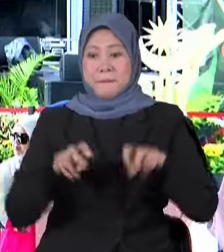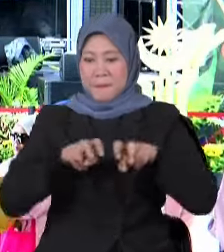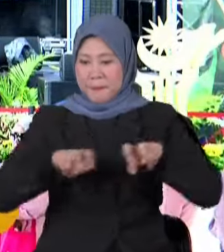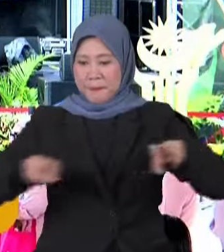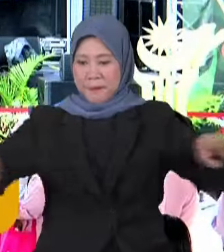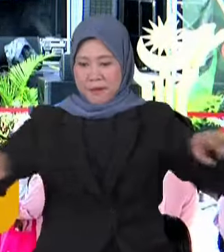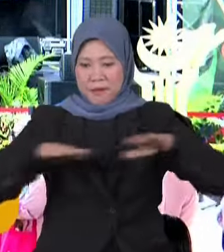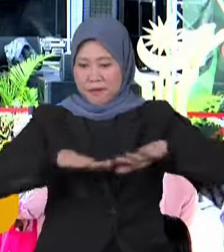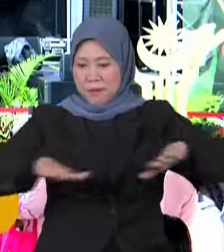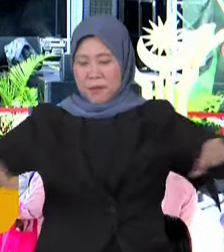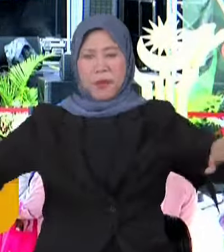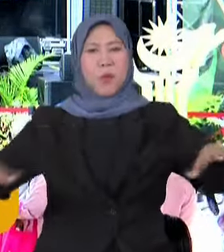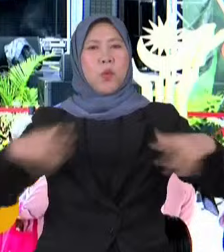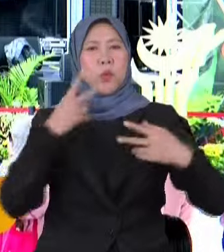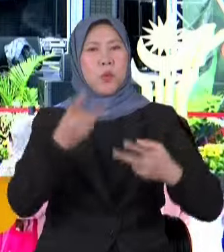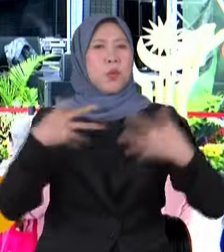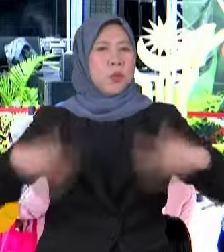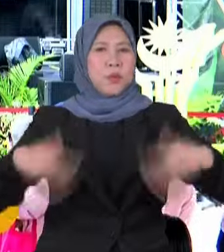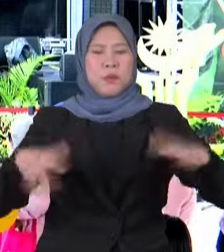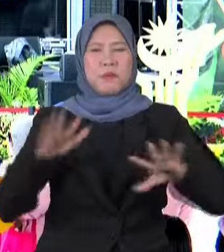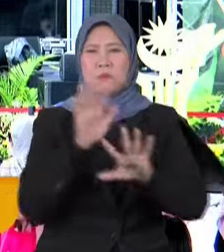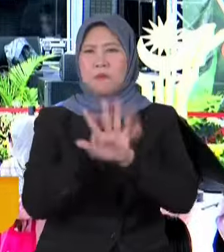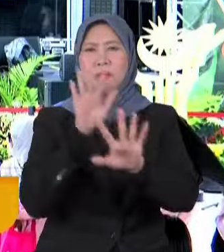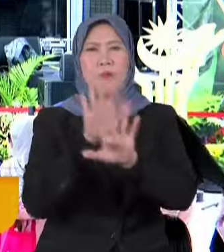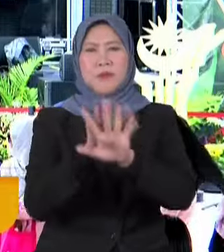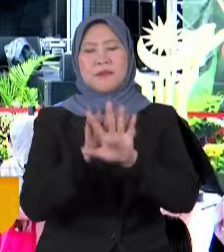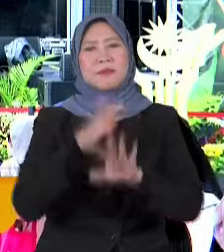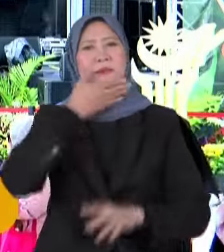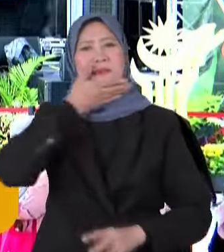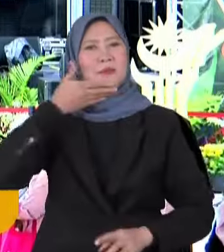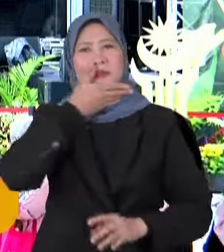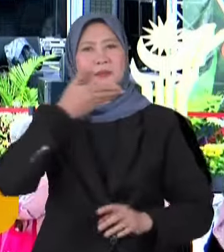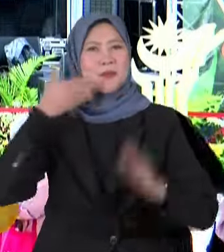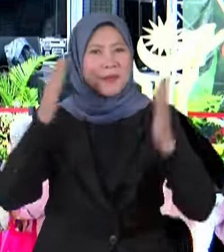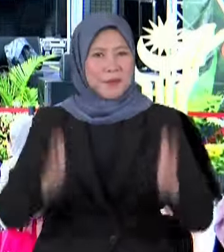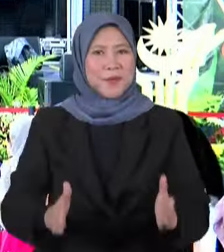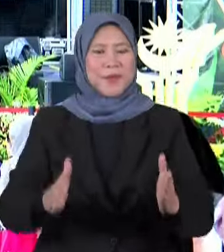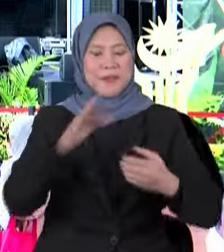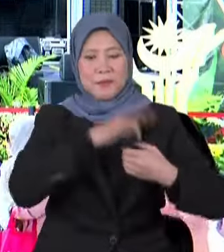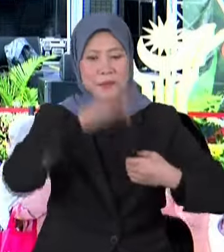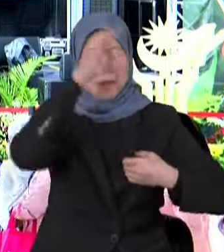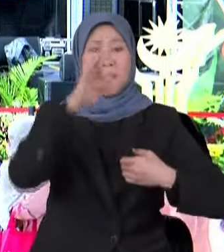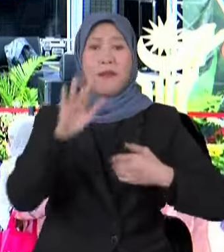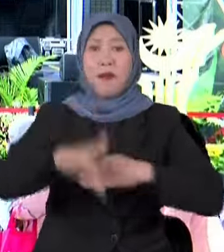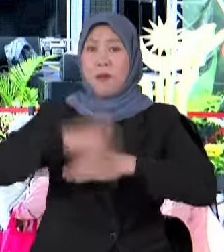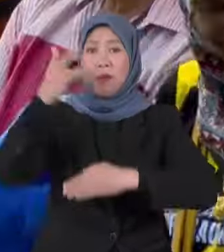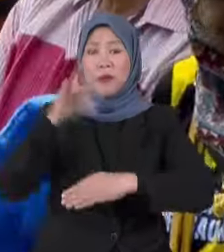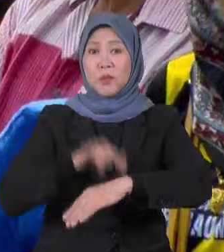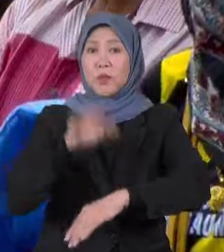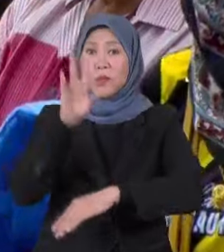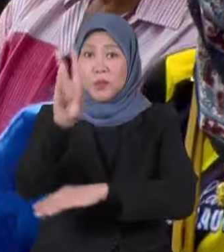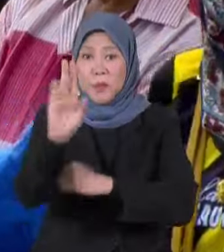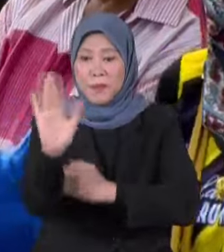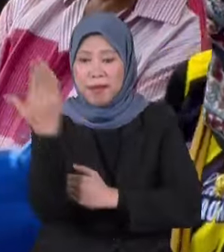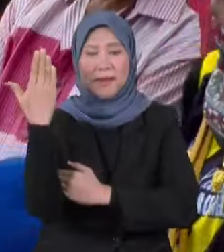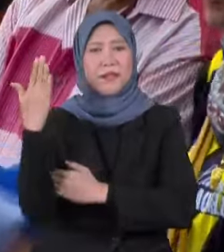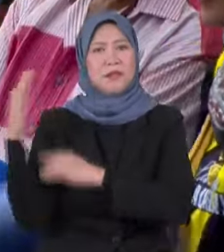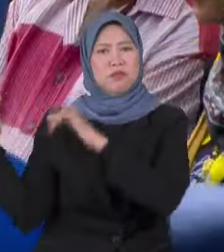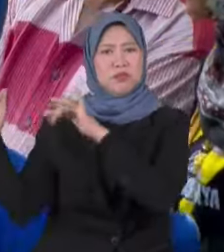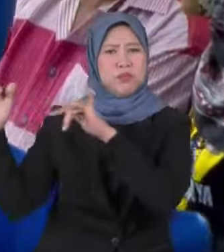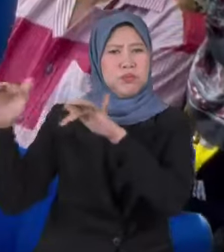utama penuh meriah dengan golongan belia yang bersemangat. Daripada pukul 7 pagi lagi, mereka sudah